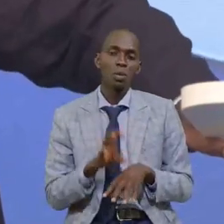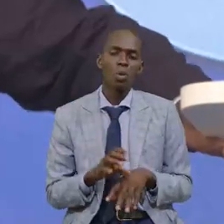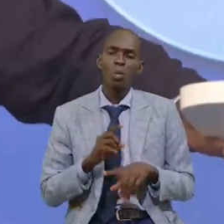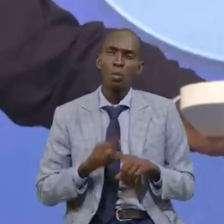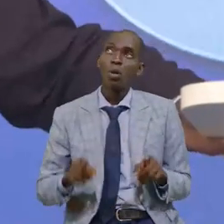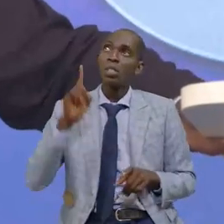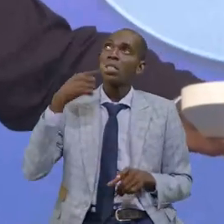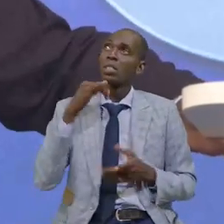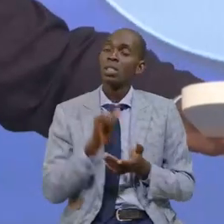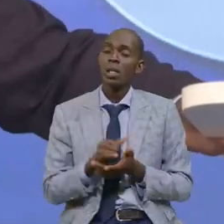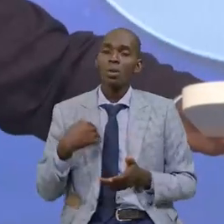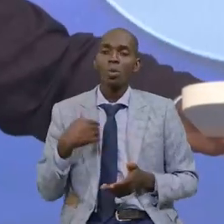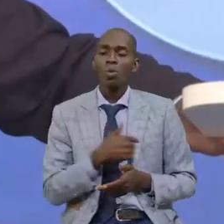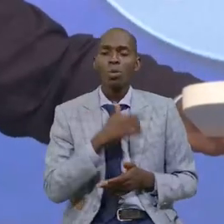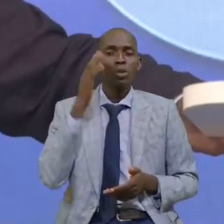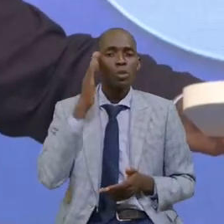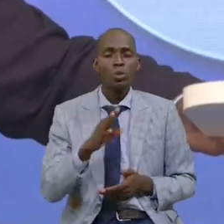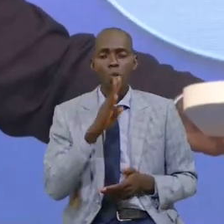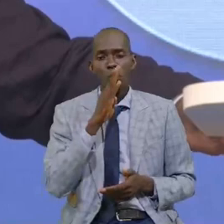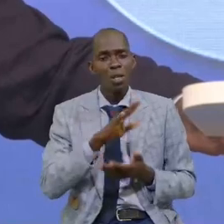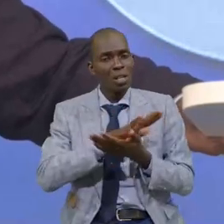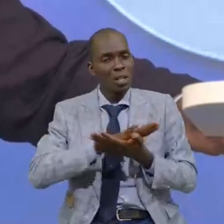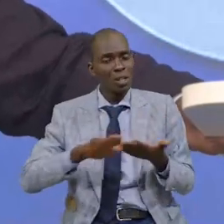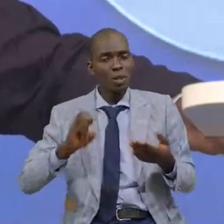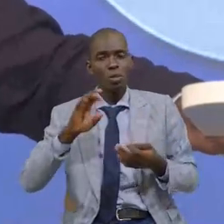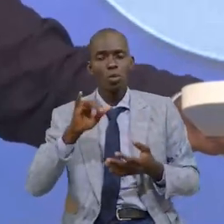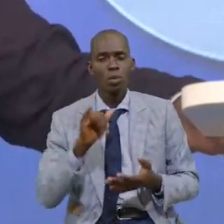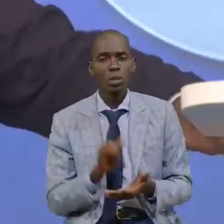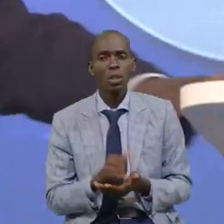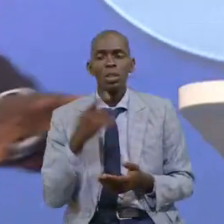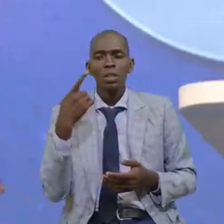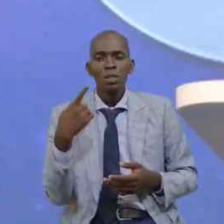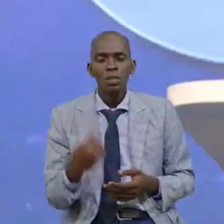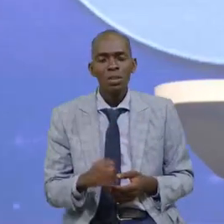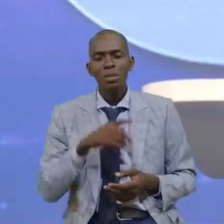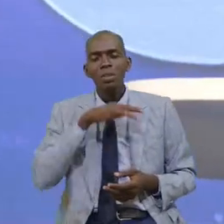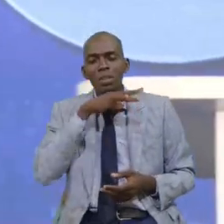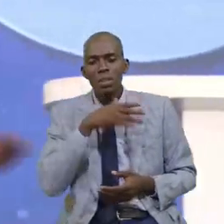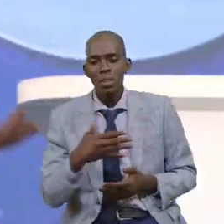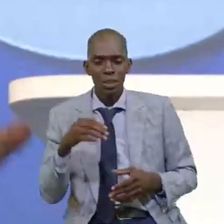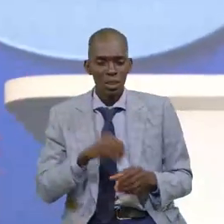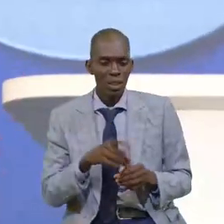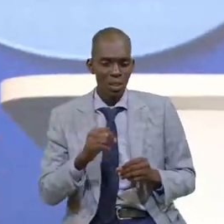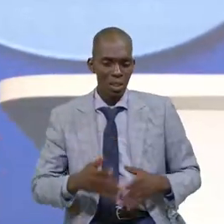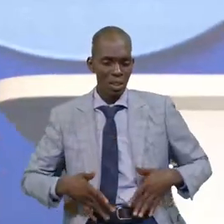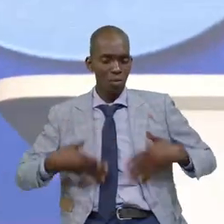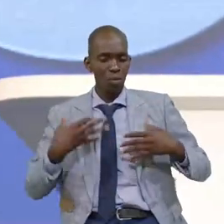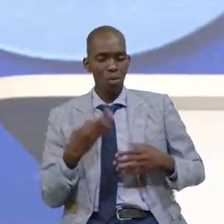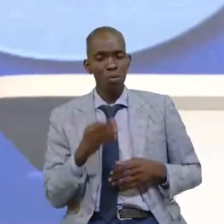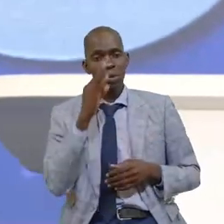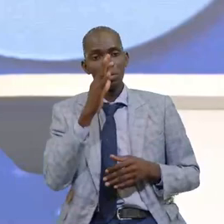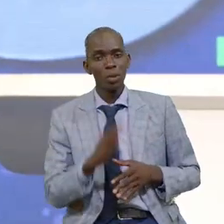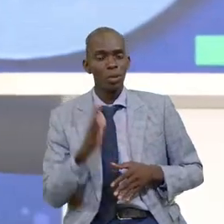être purs afin que la contamination dans la vie du prédicateur ne